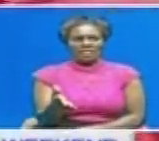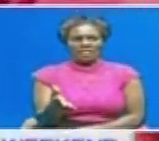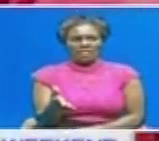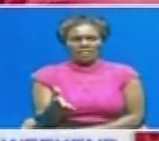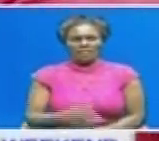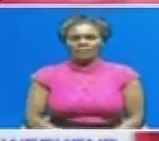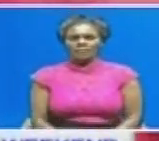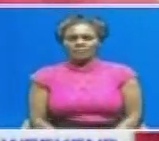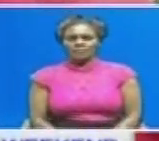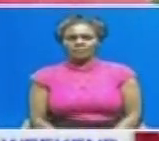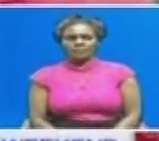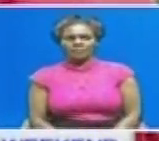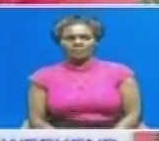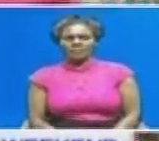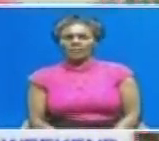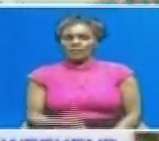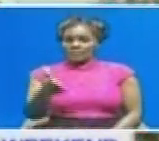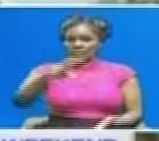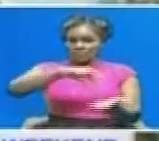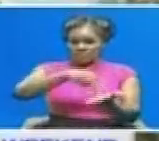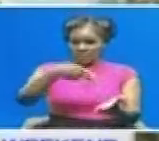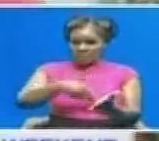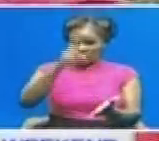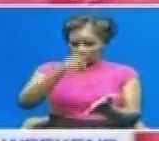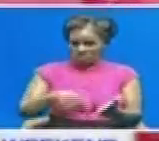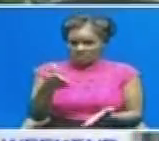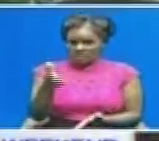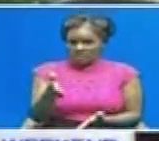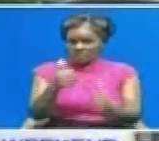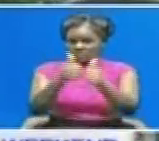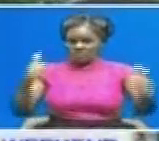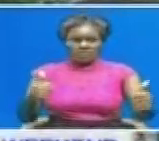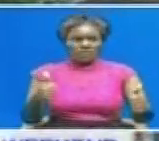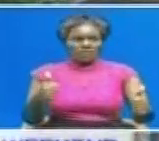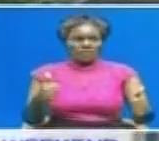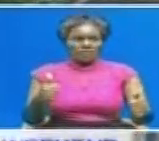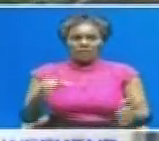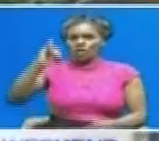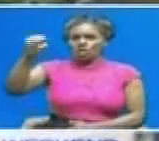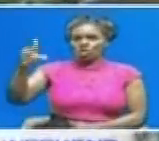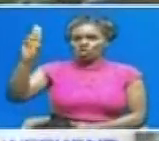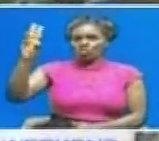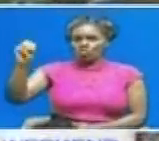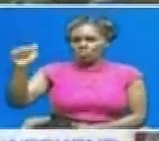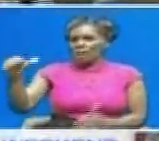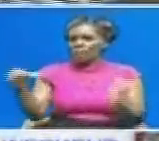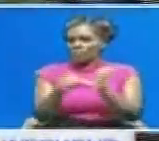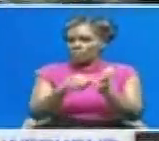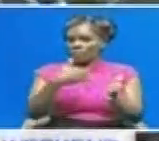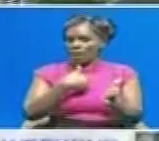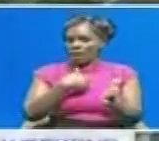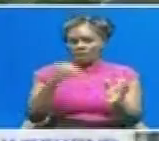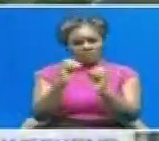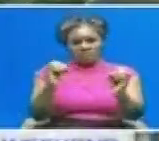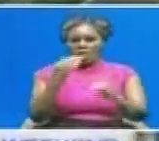bunge. Hiyo ndio maana ambayo walikataa huyu mama. Mama Juma hana hatia. Hati